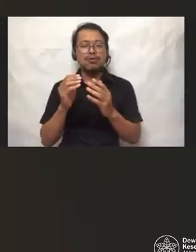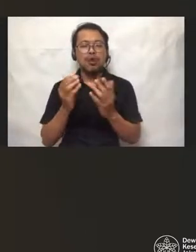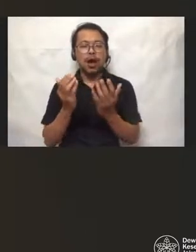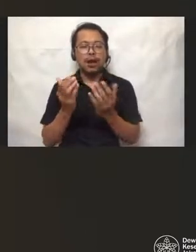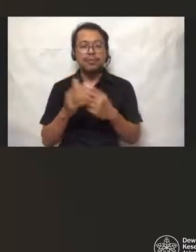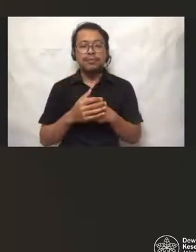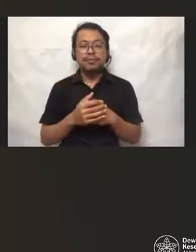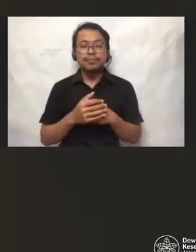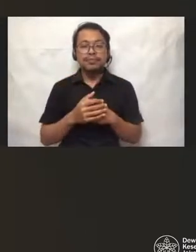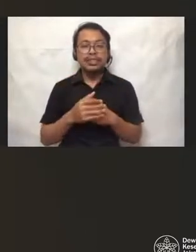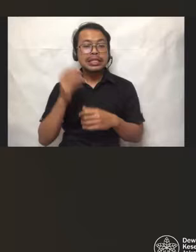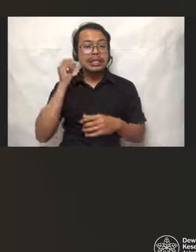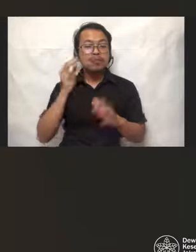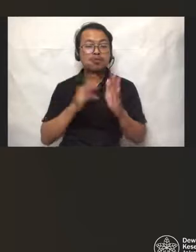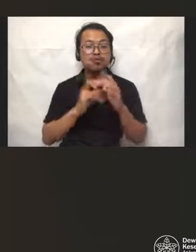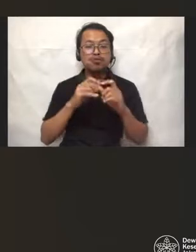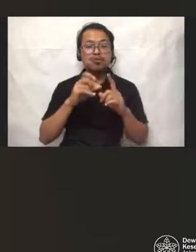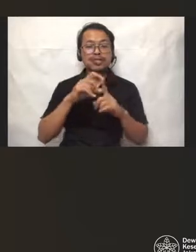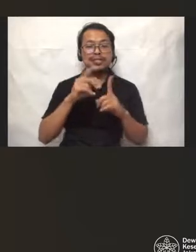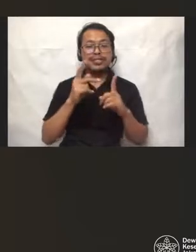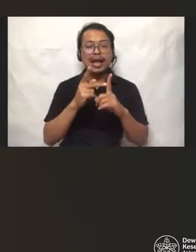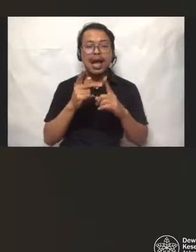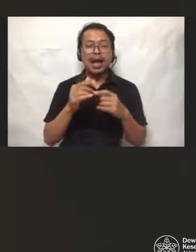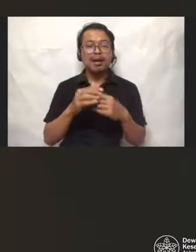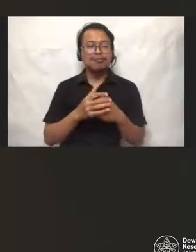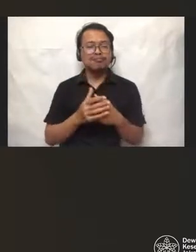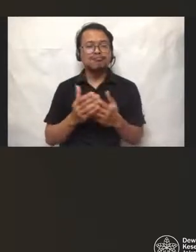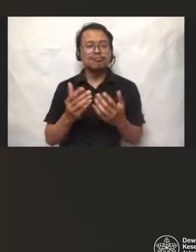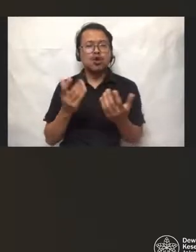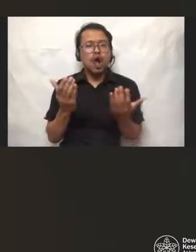tangan, tapi membaca doanya sendiri.